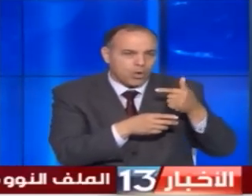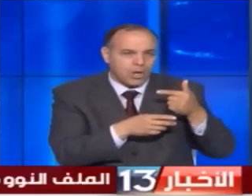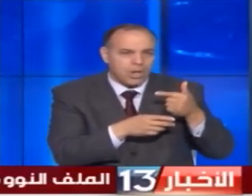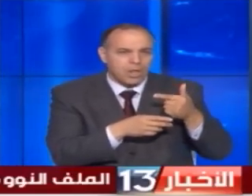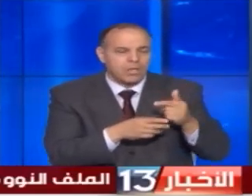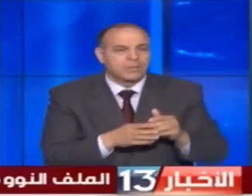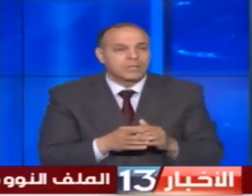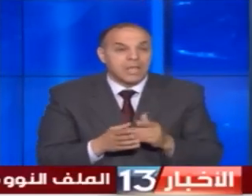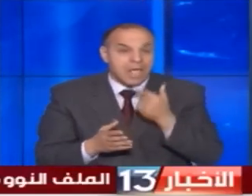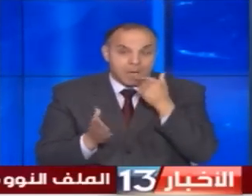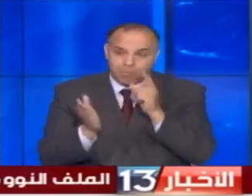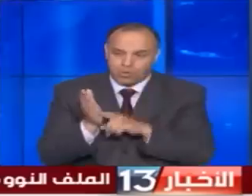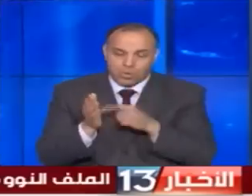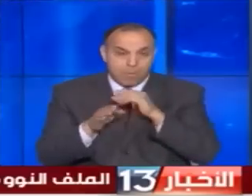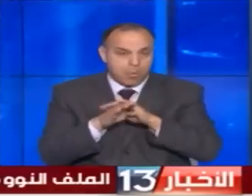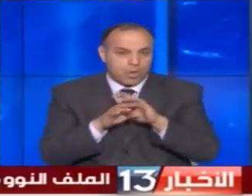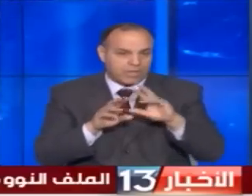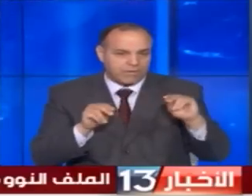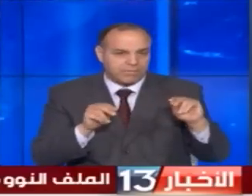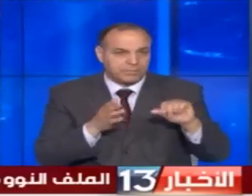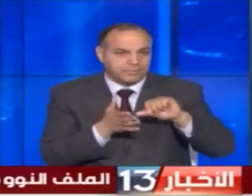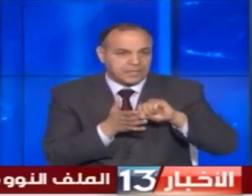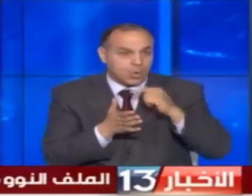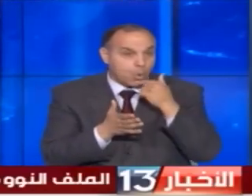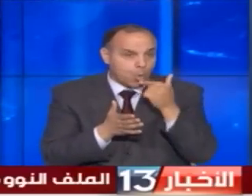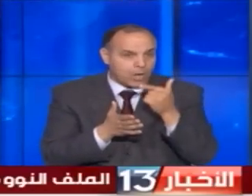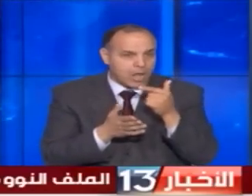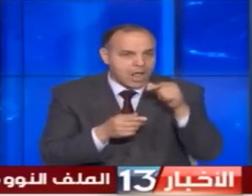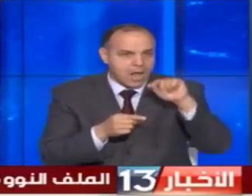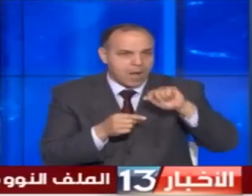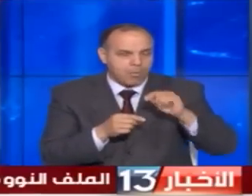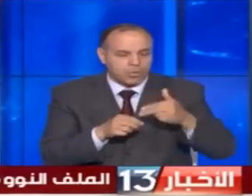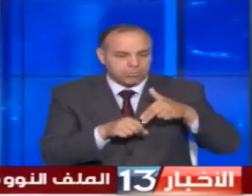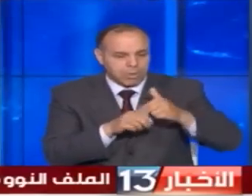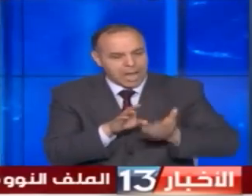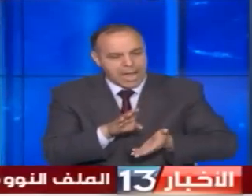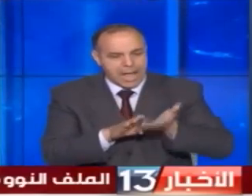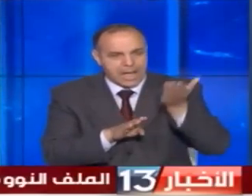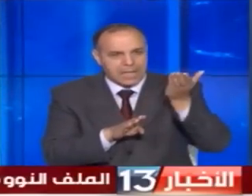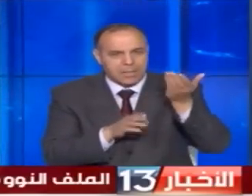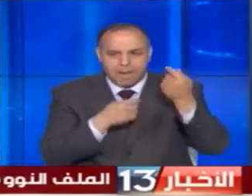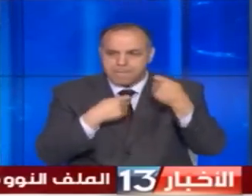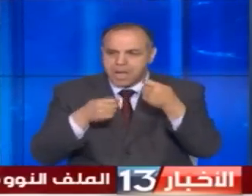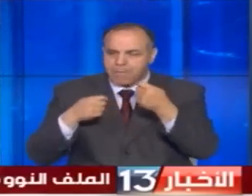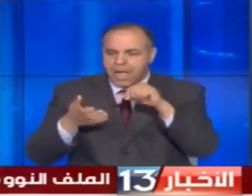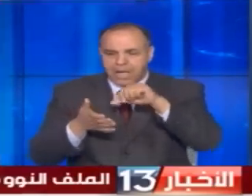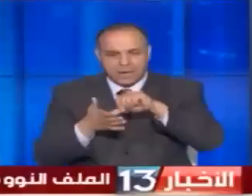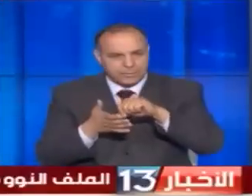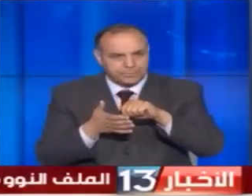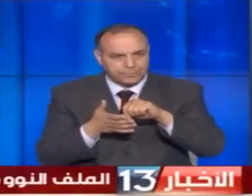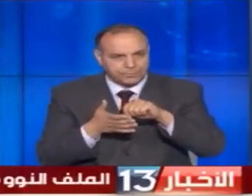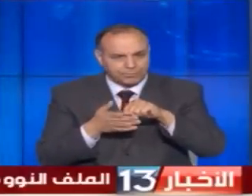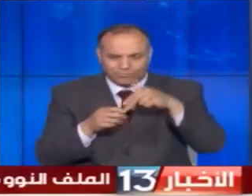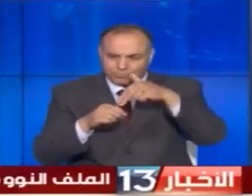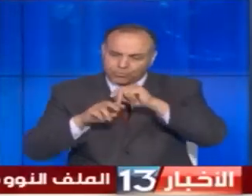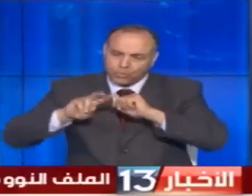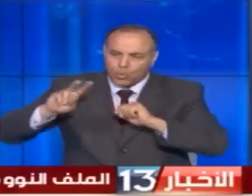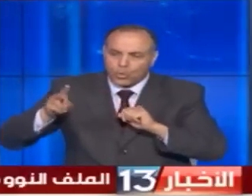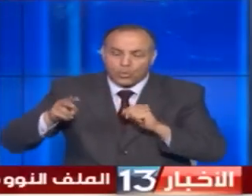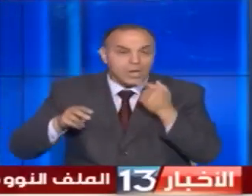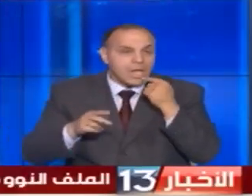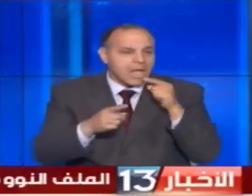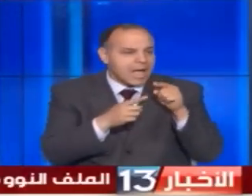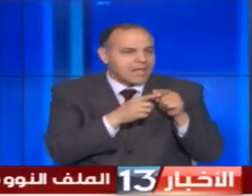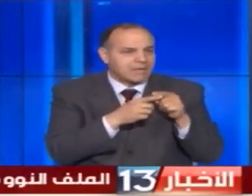العمله مشددا في السياق ذاته على ضروره رفع الانتاج وزياده الصادرات الايرانيه غير النفطيه بهدف